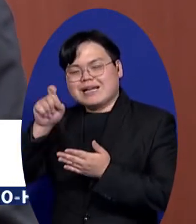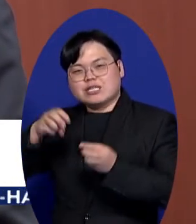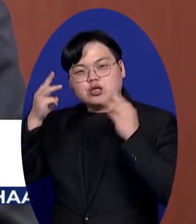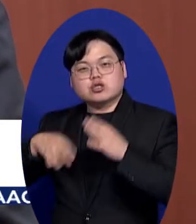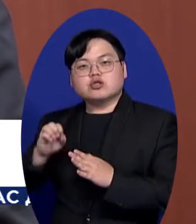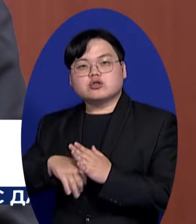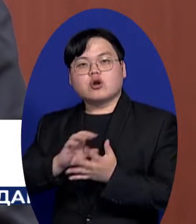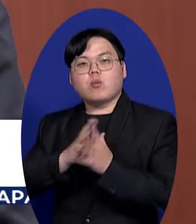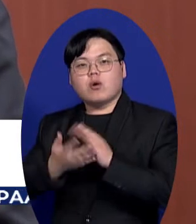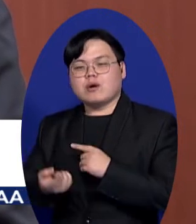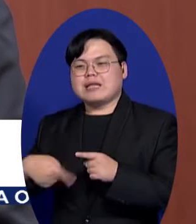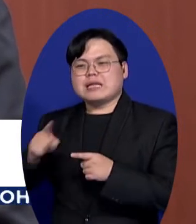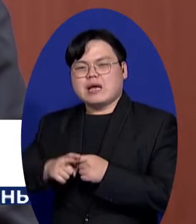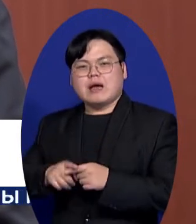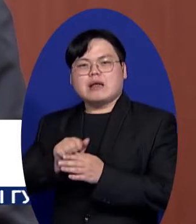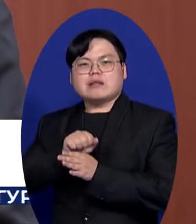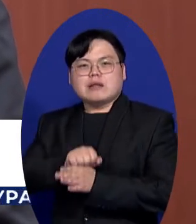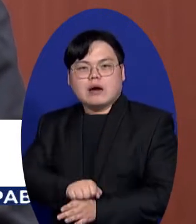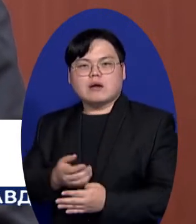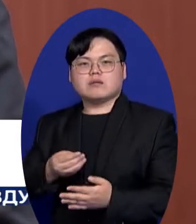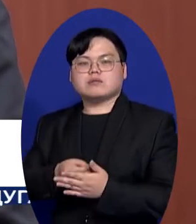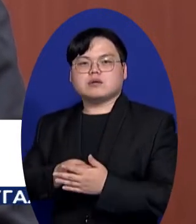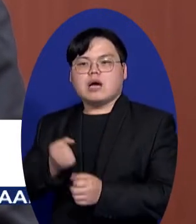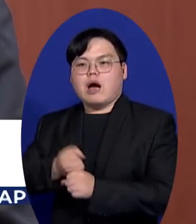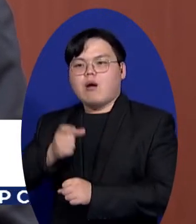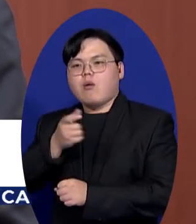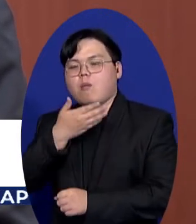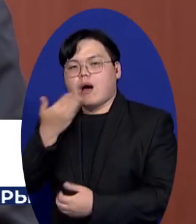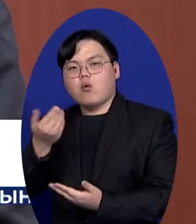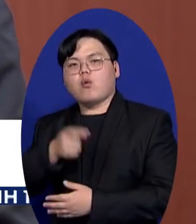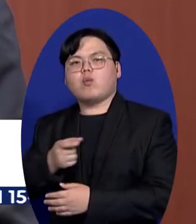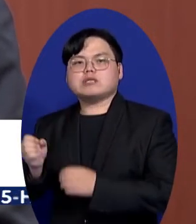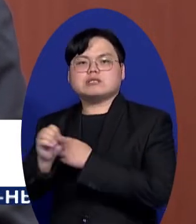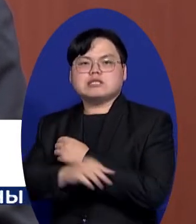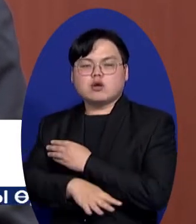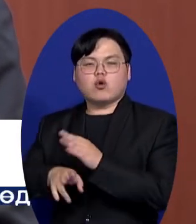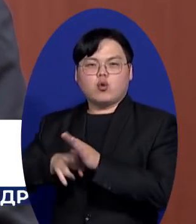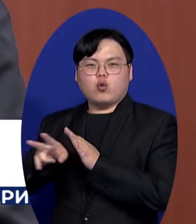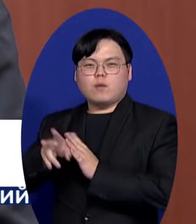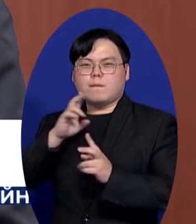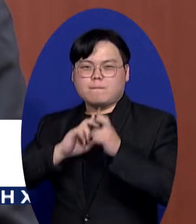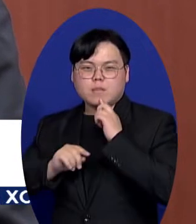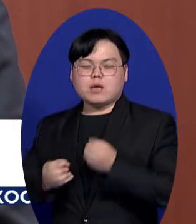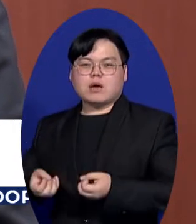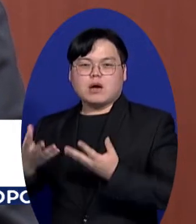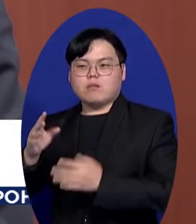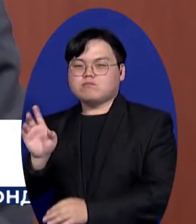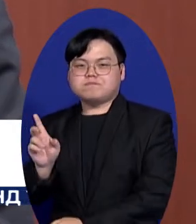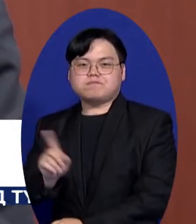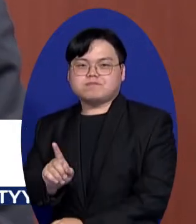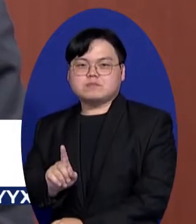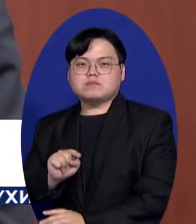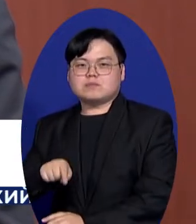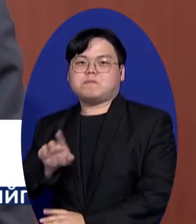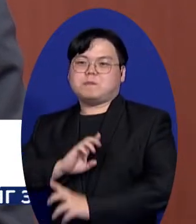байтал дахиад дээрэс нь нэрмээс болоод ажилгүйдийн армиудыг бэлддэг тийм ээ. Ингээд ядуурлыг одоо бий болгодог ийм тогтолцоо бол байж болохгүй. Ийм